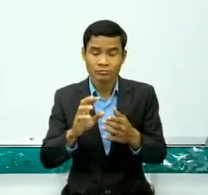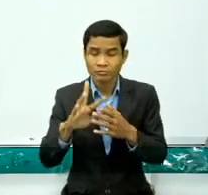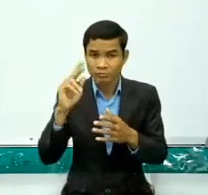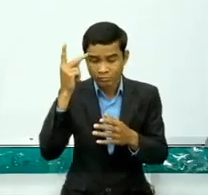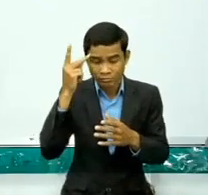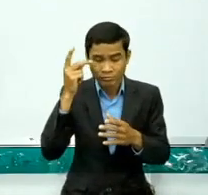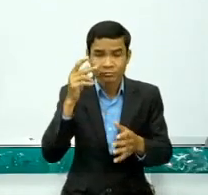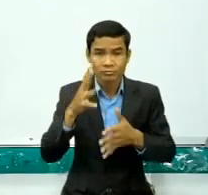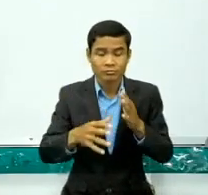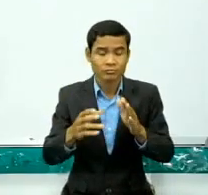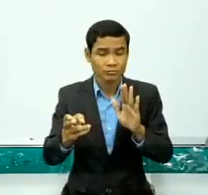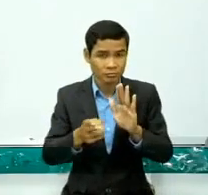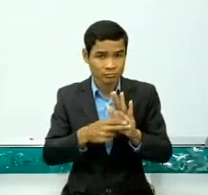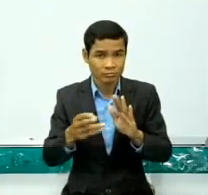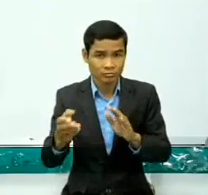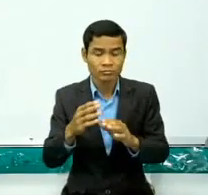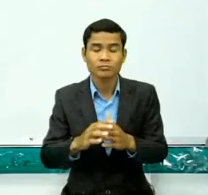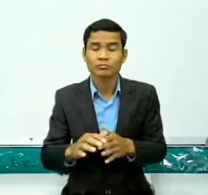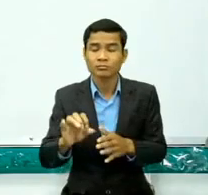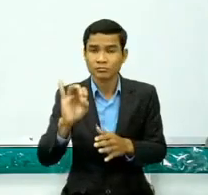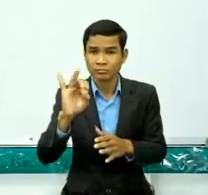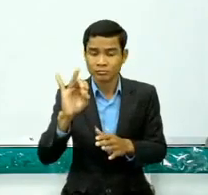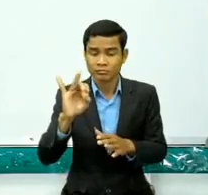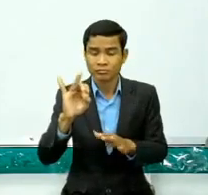ៗណាឈើ